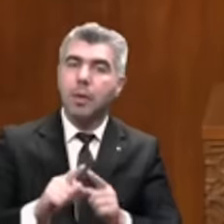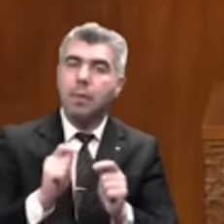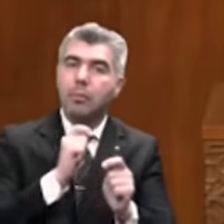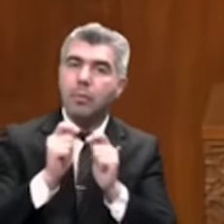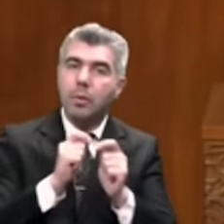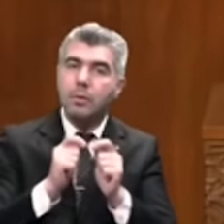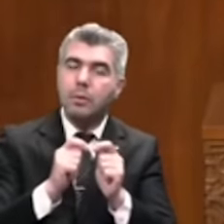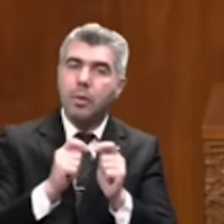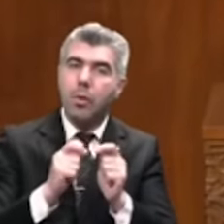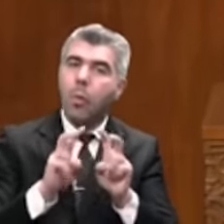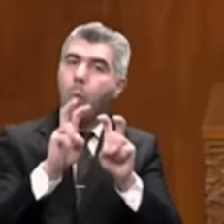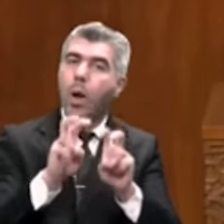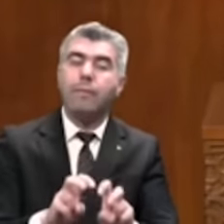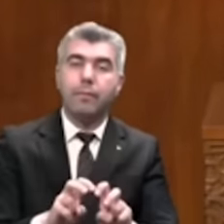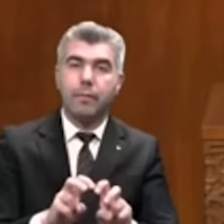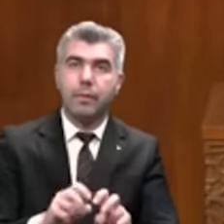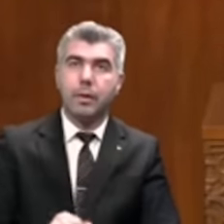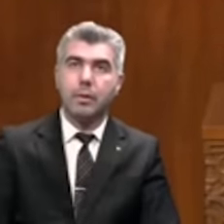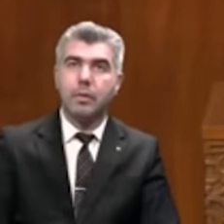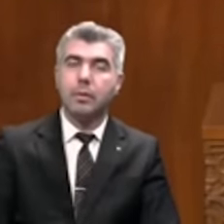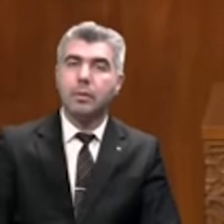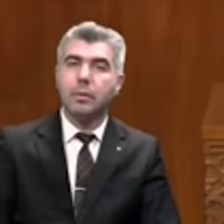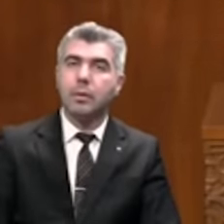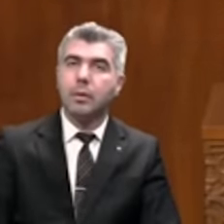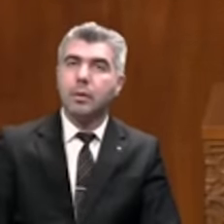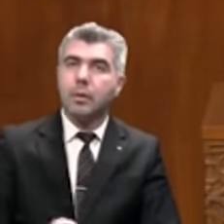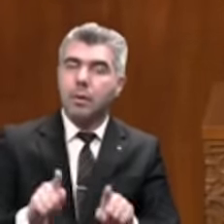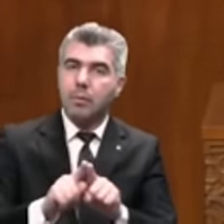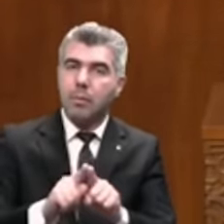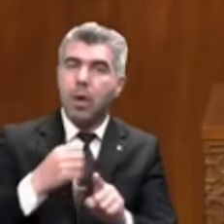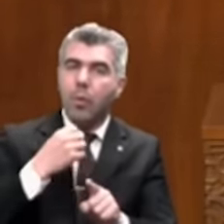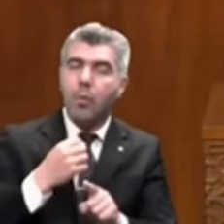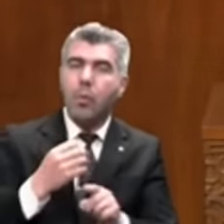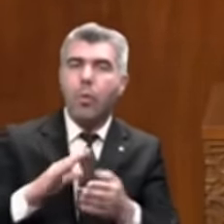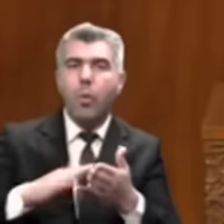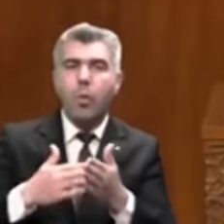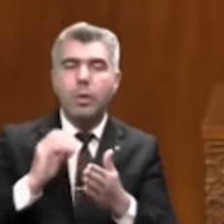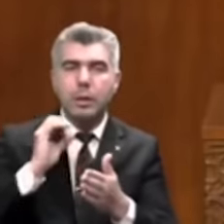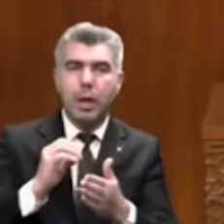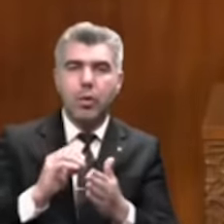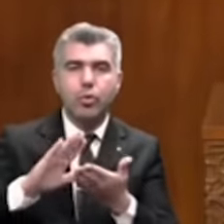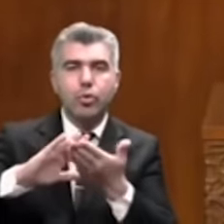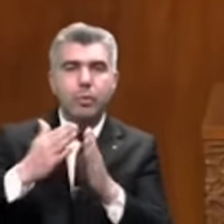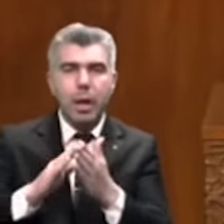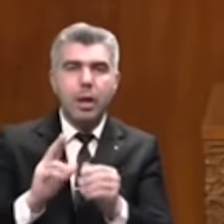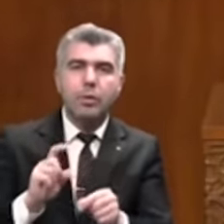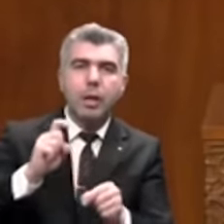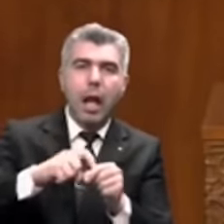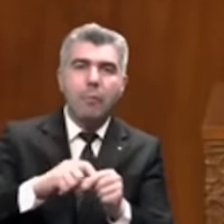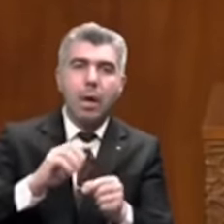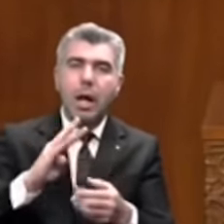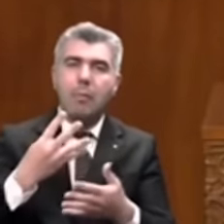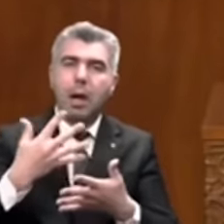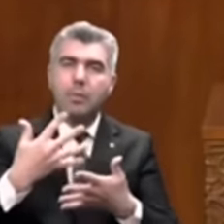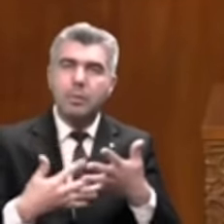اي تيرميني في هذا الشيء هذا، واللي خدات بعين الاعتبار هذاك الشيء اللي قالت الاف ان او، وهذا الشيء اللي قالوا النقابات الاربعه، وهذا الشيء